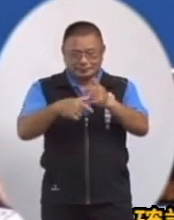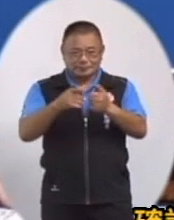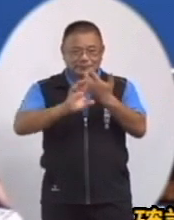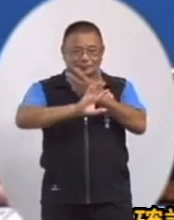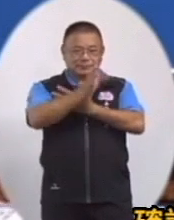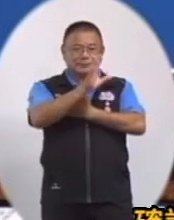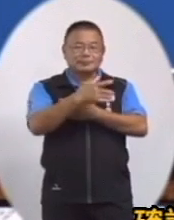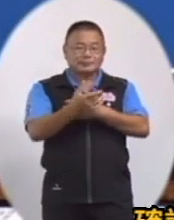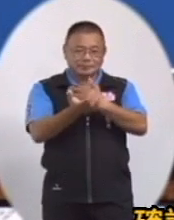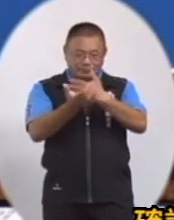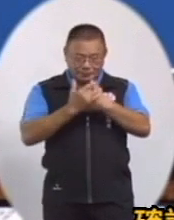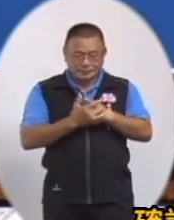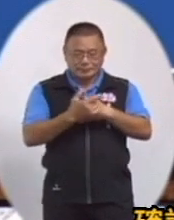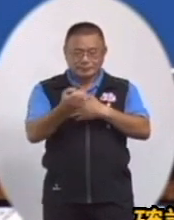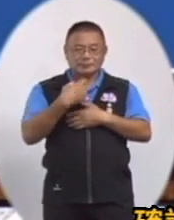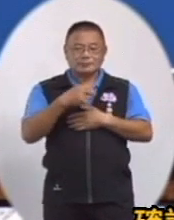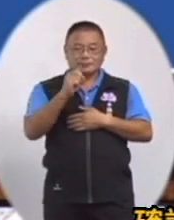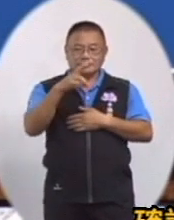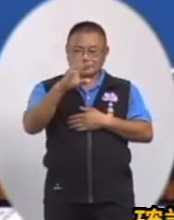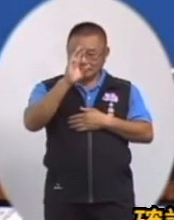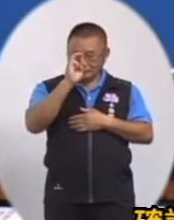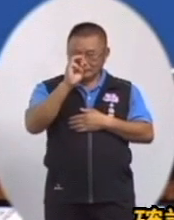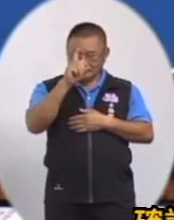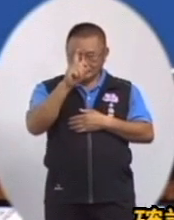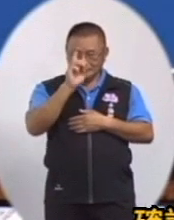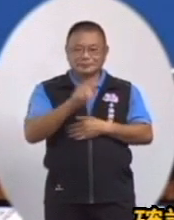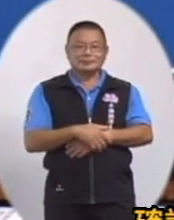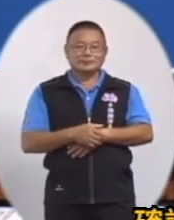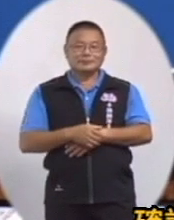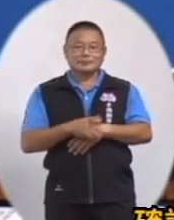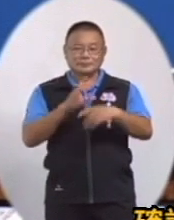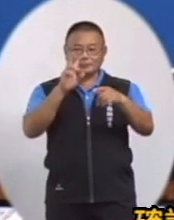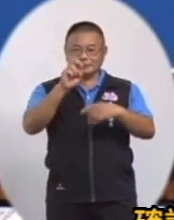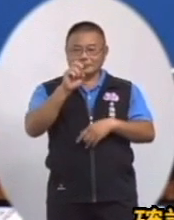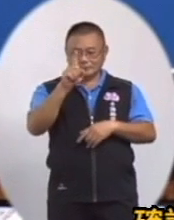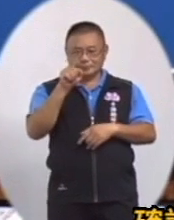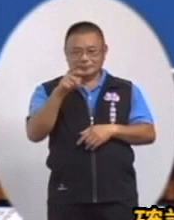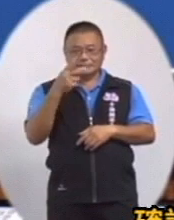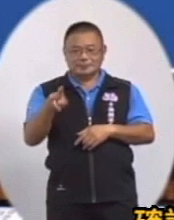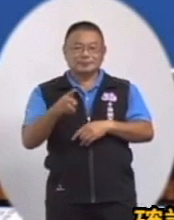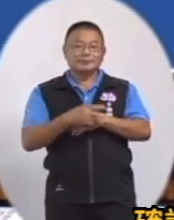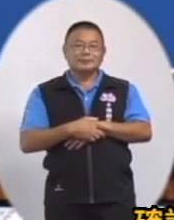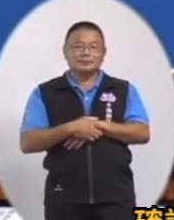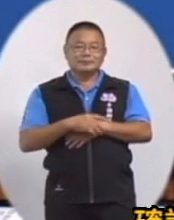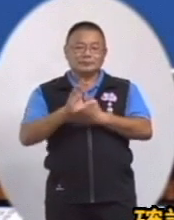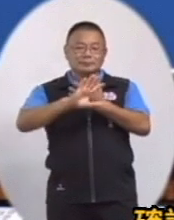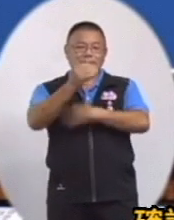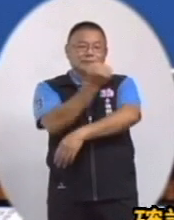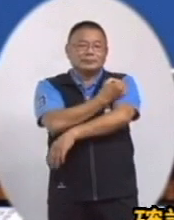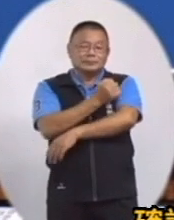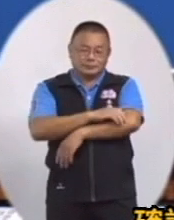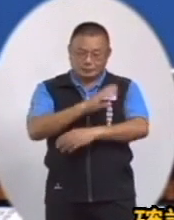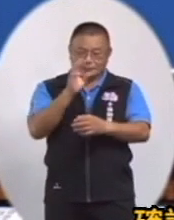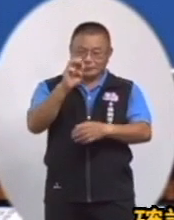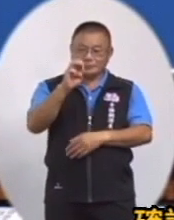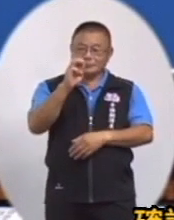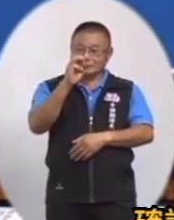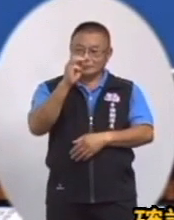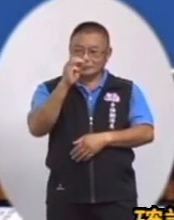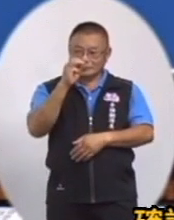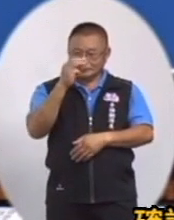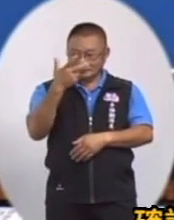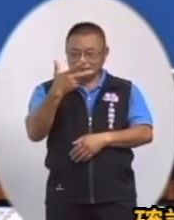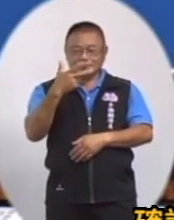市医院给咱通报的有231人，占 21.2%， 咱的外籍移工呢有37人，